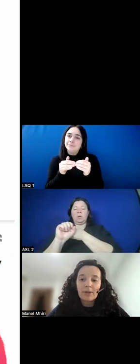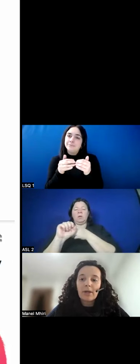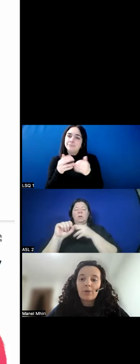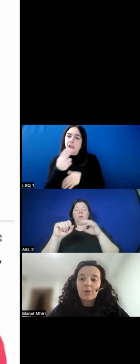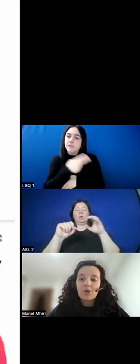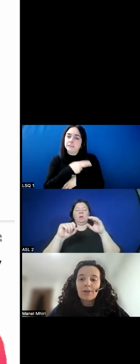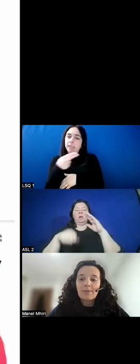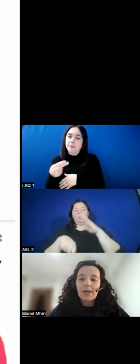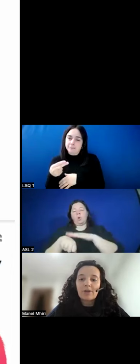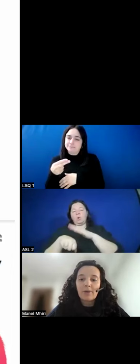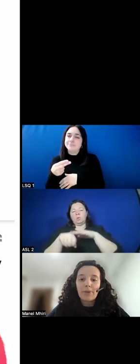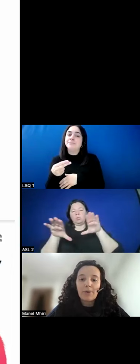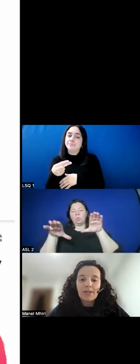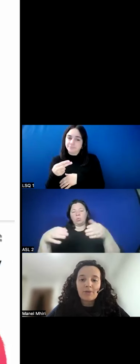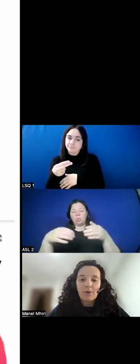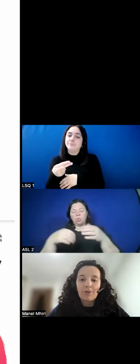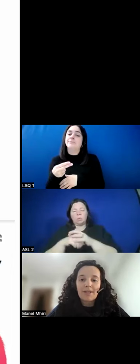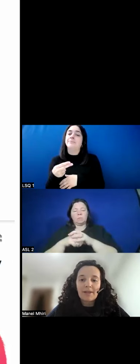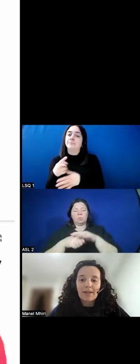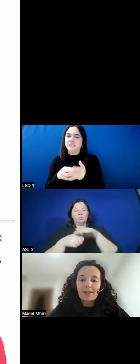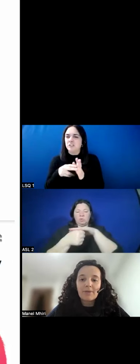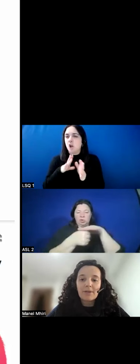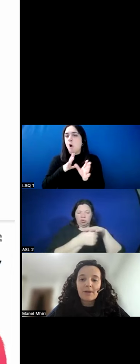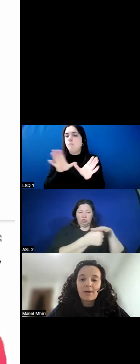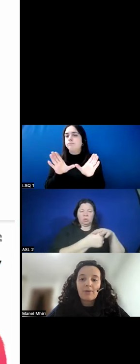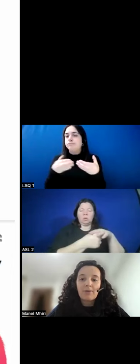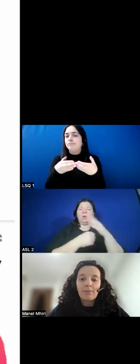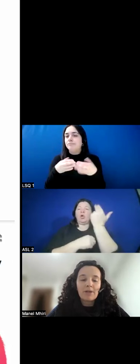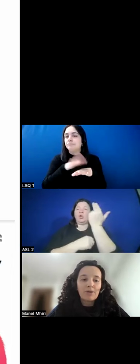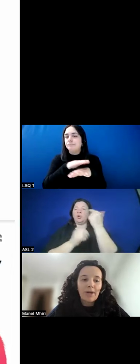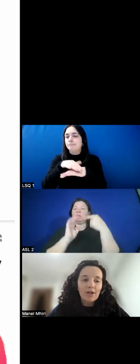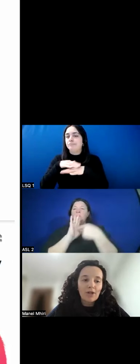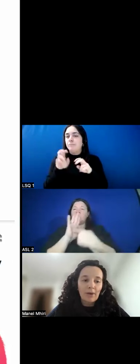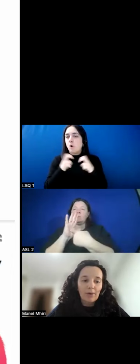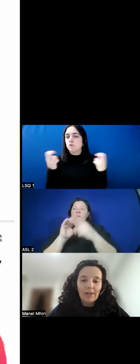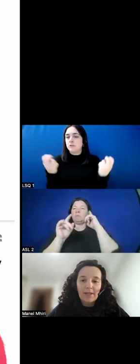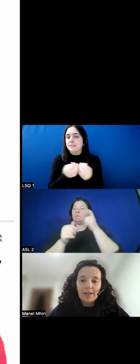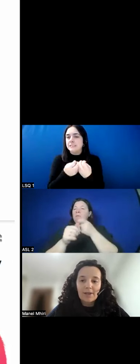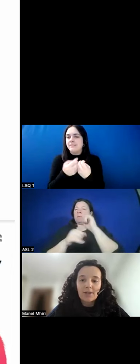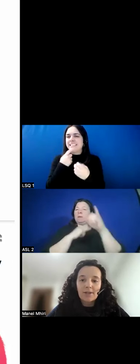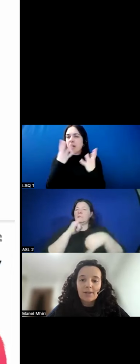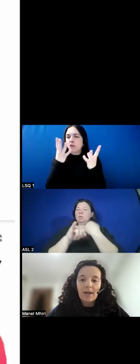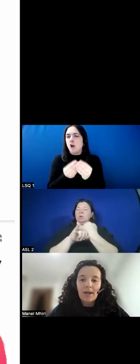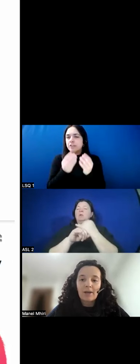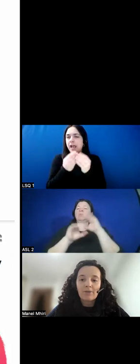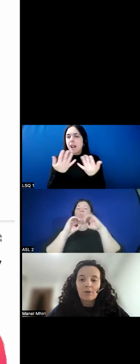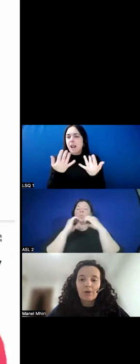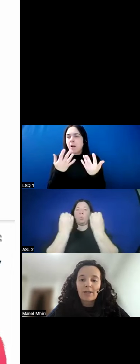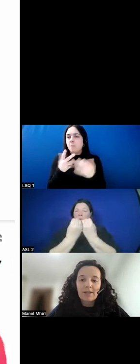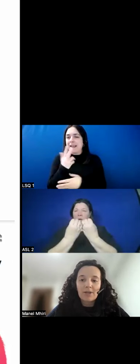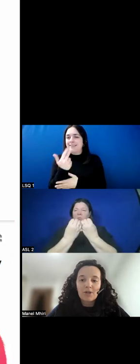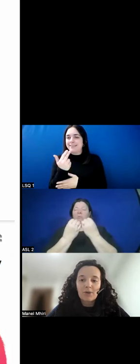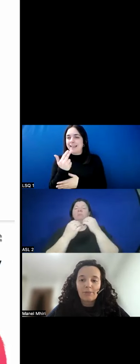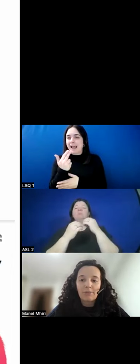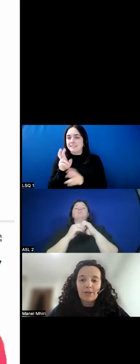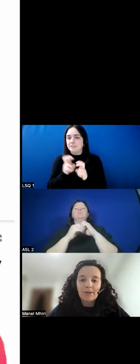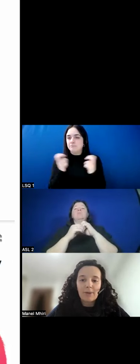handicapées. On s'est joint un groupe consultatif composé de 13 représentants d'organisations